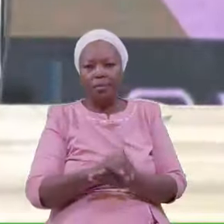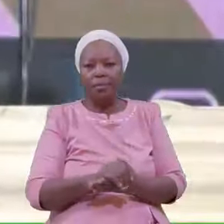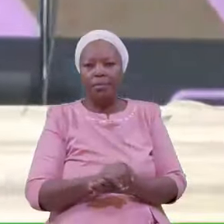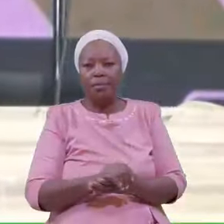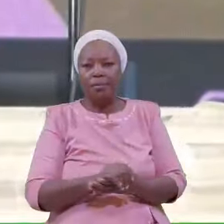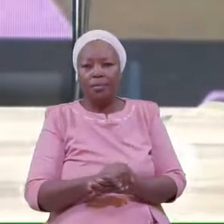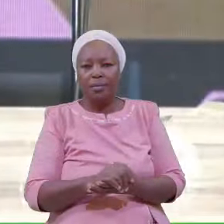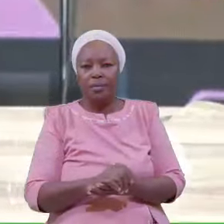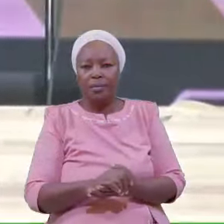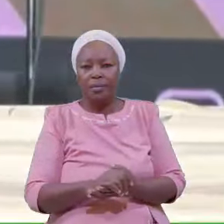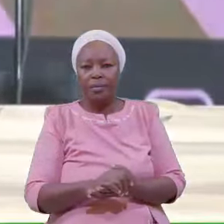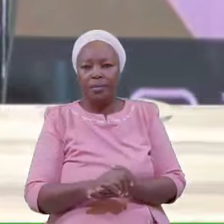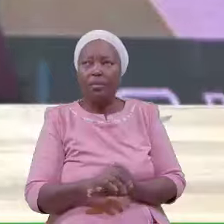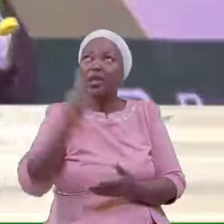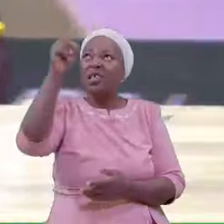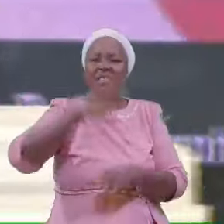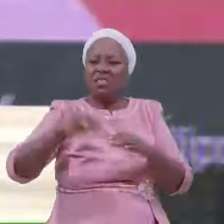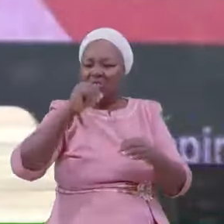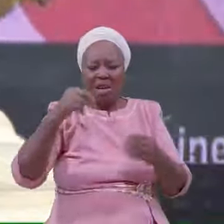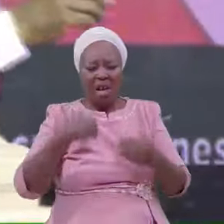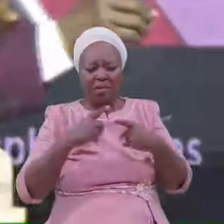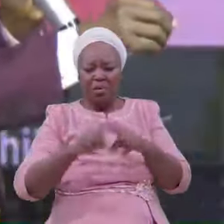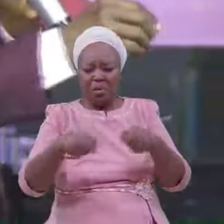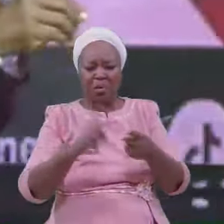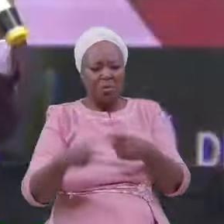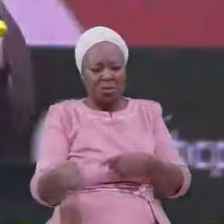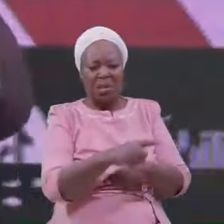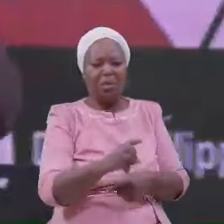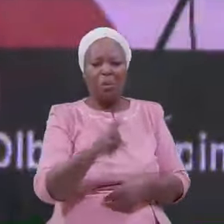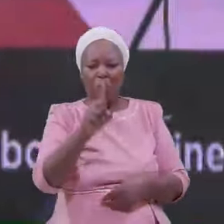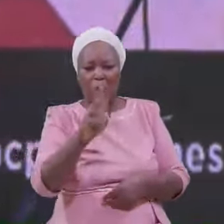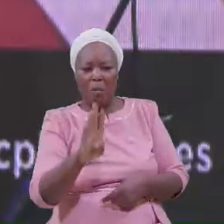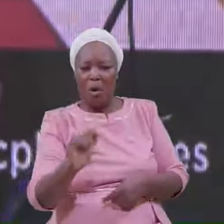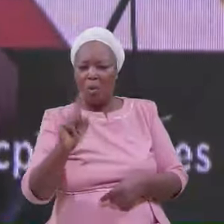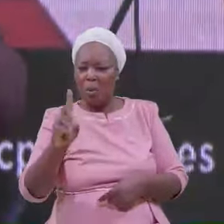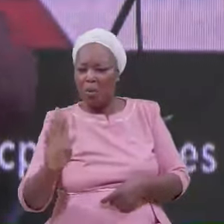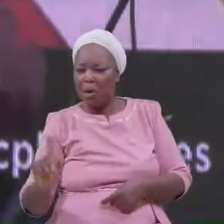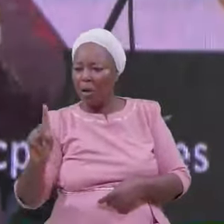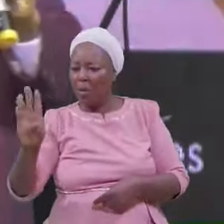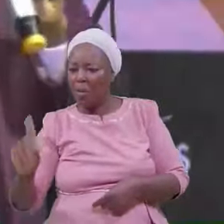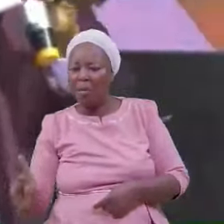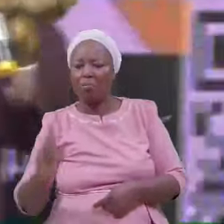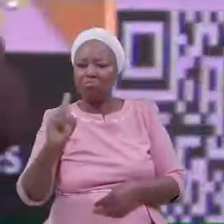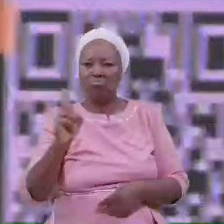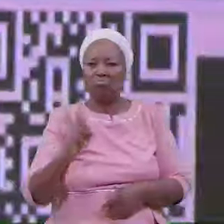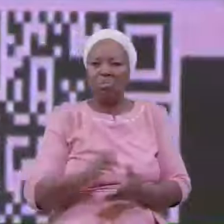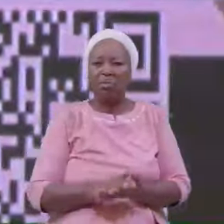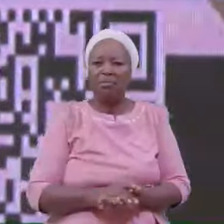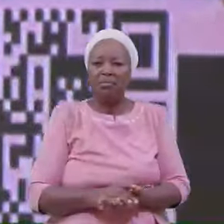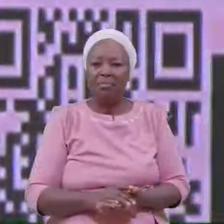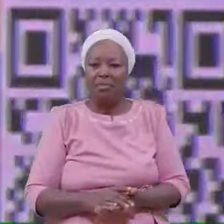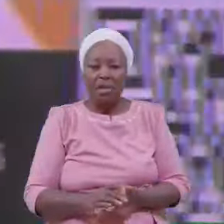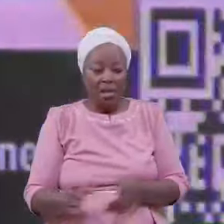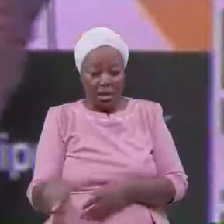didn't have to go to them one by one by one. Hindi na inisa-isa ng Panginoong Jesucristo. They didn't have to